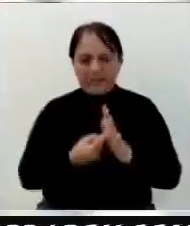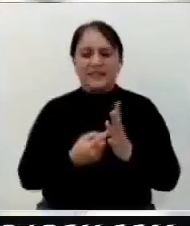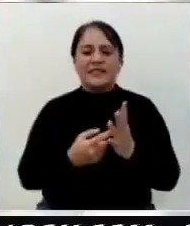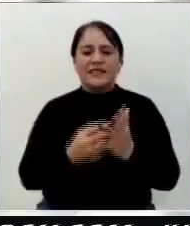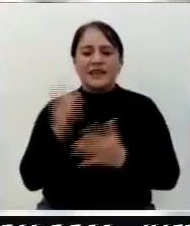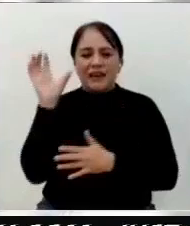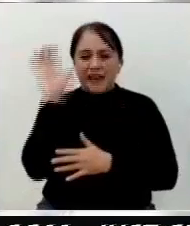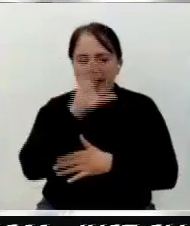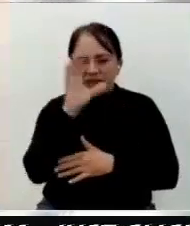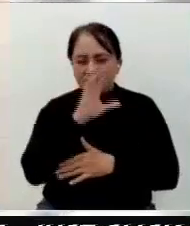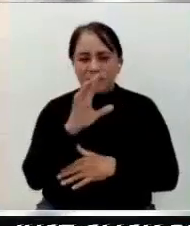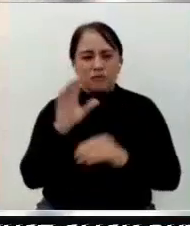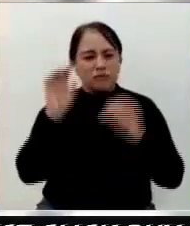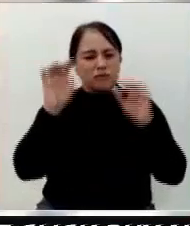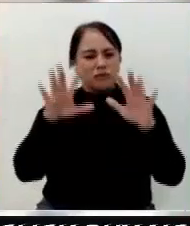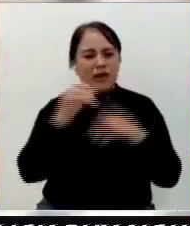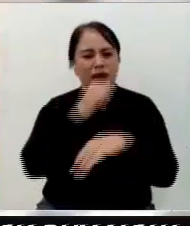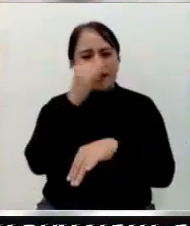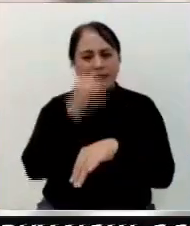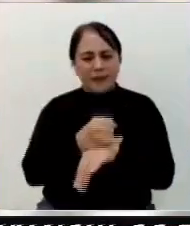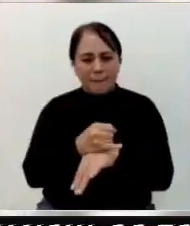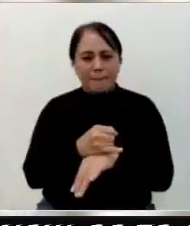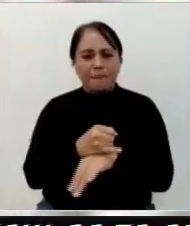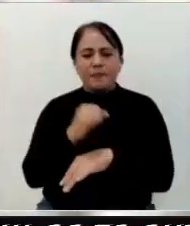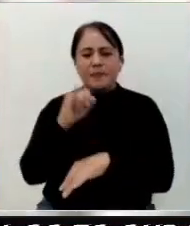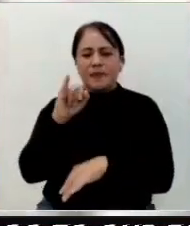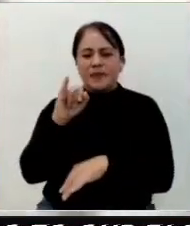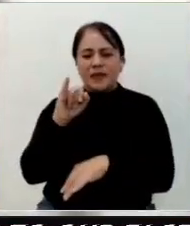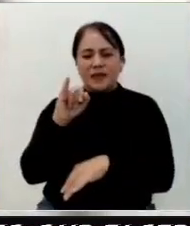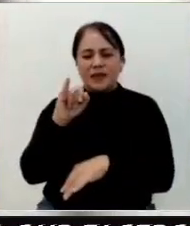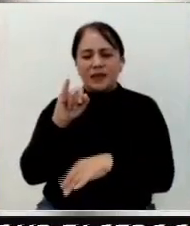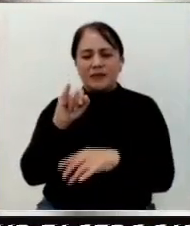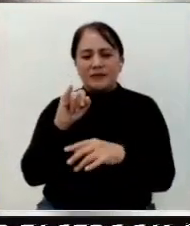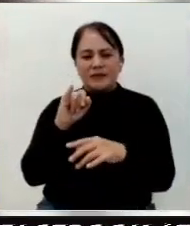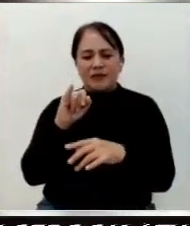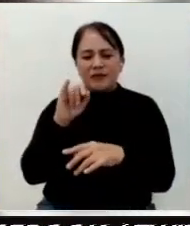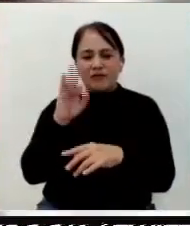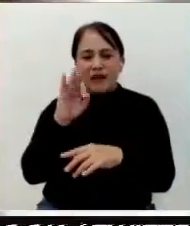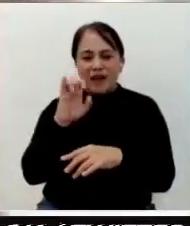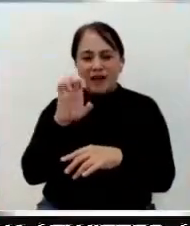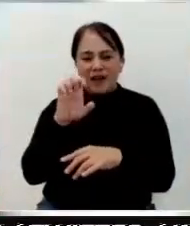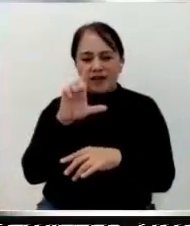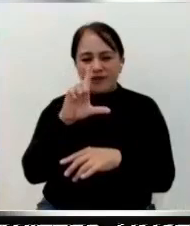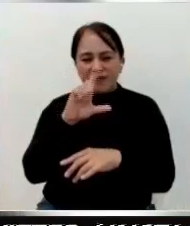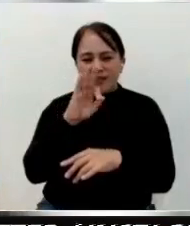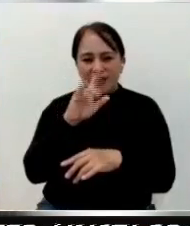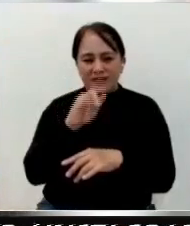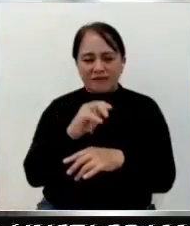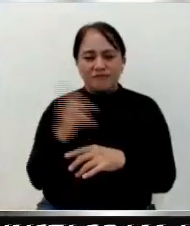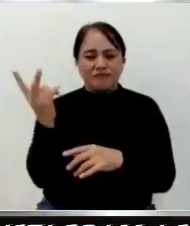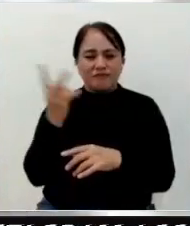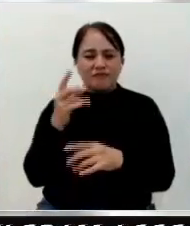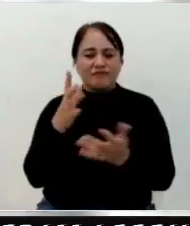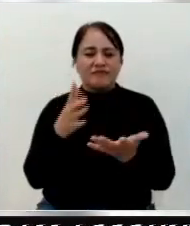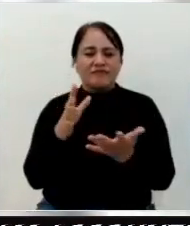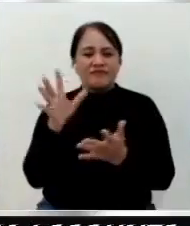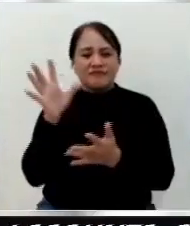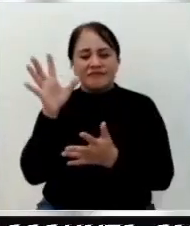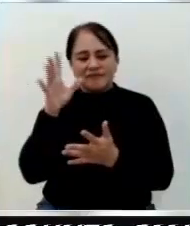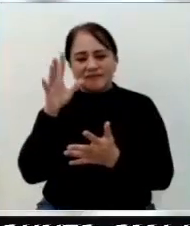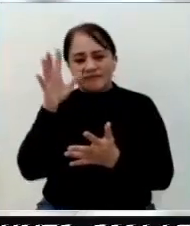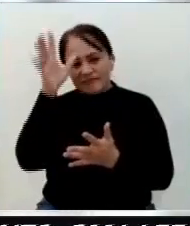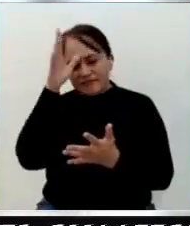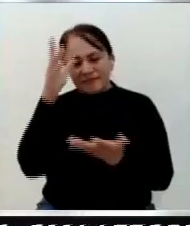mga alitaptap bida bilang mag-inang Eli at ponton sina Alessandra de rosi at capuso child star Yen